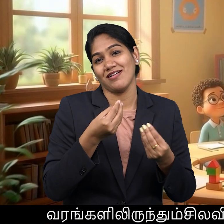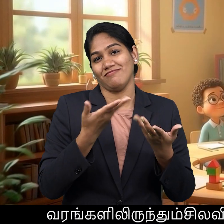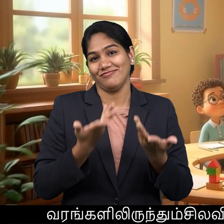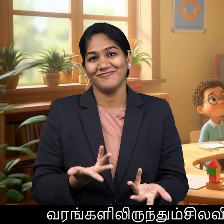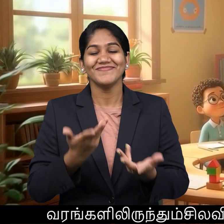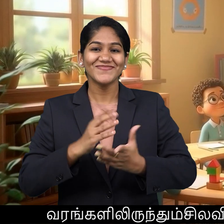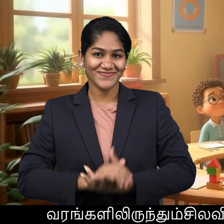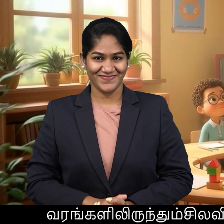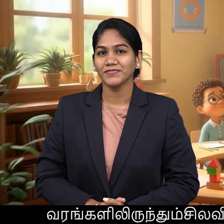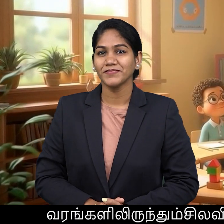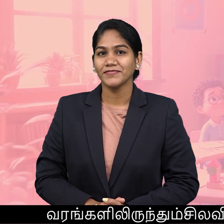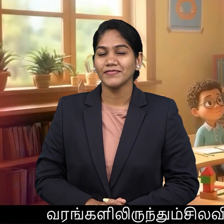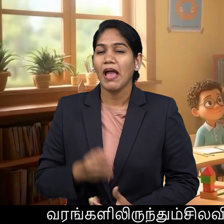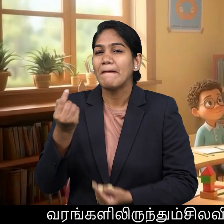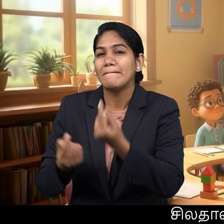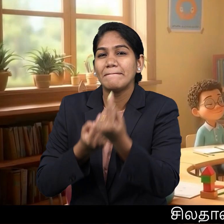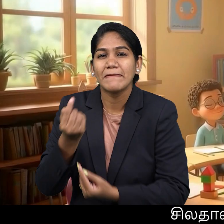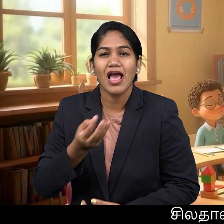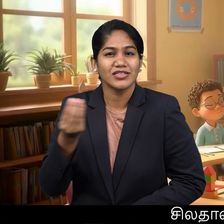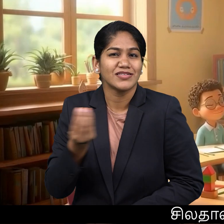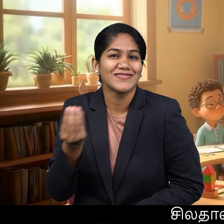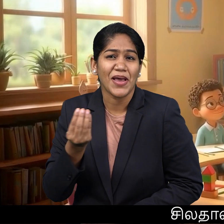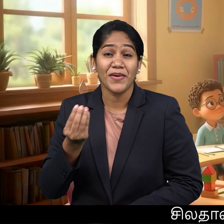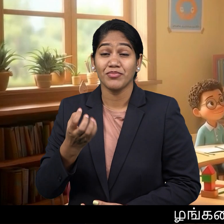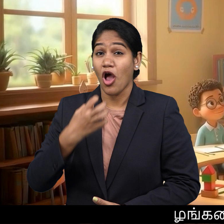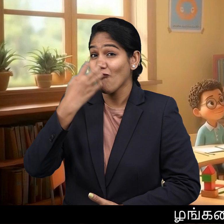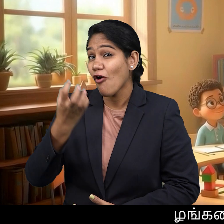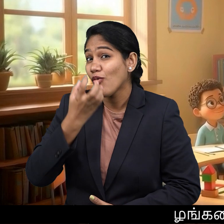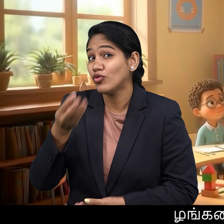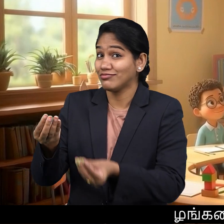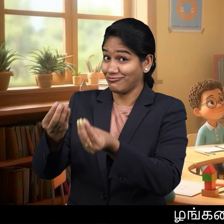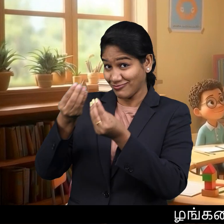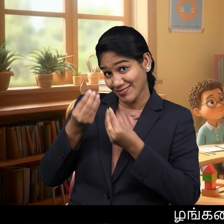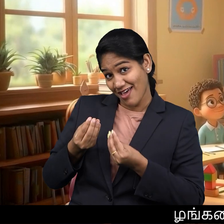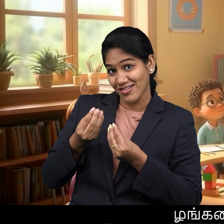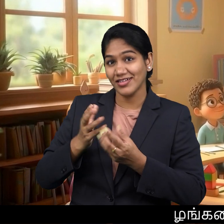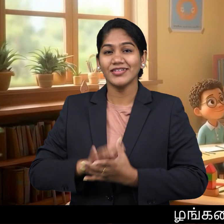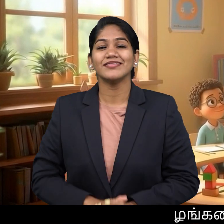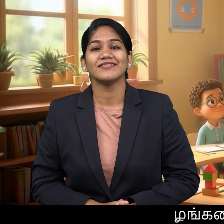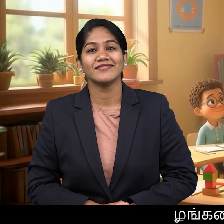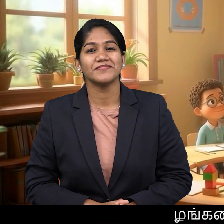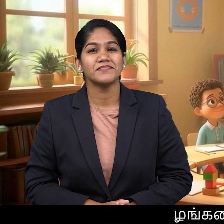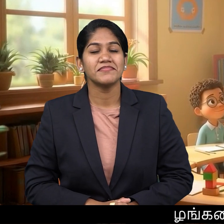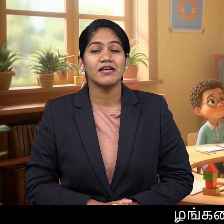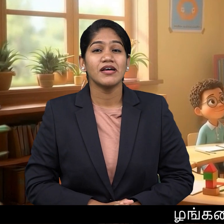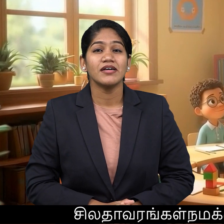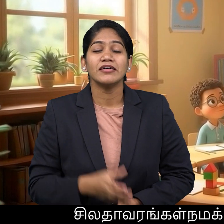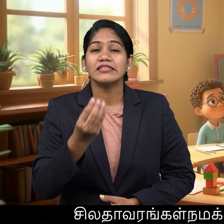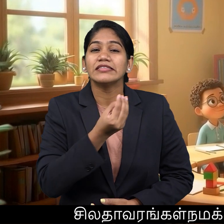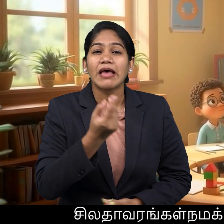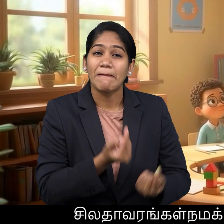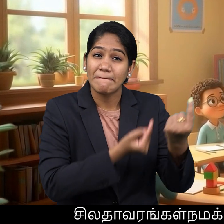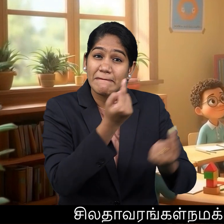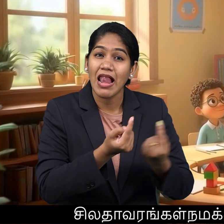சில விலங்குகளிலுமிருந்து கிடைக்கிறது. சில தாவரங்கள் நமக்கு பழங்களை தருகின்றன.